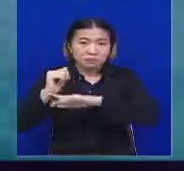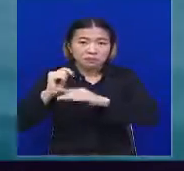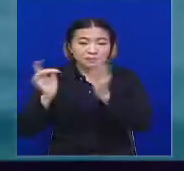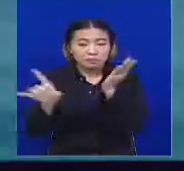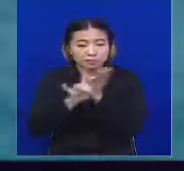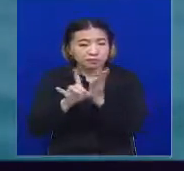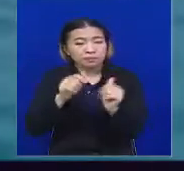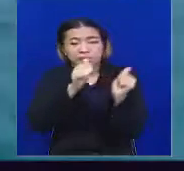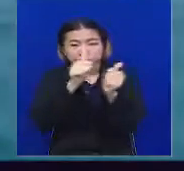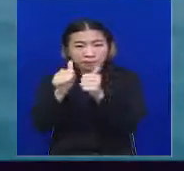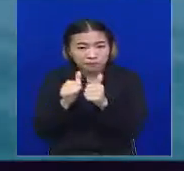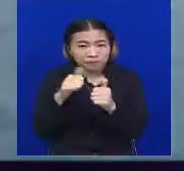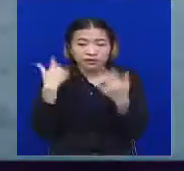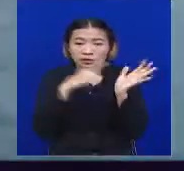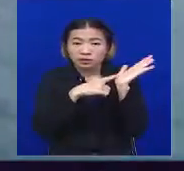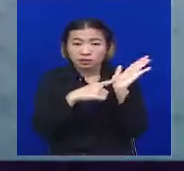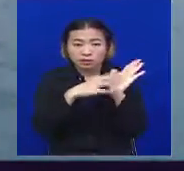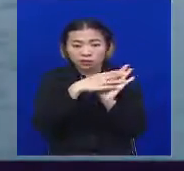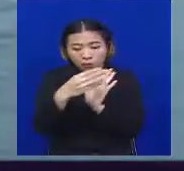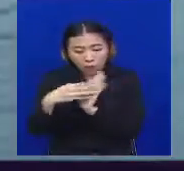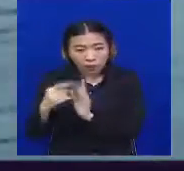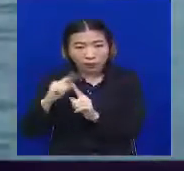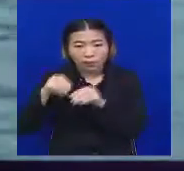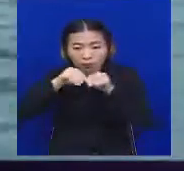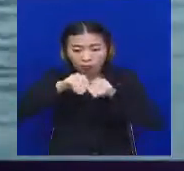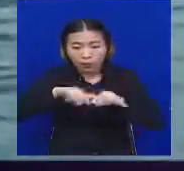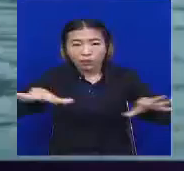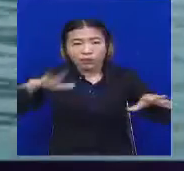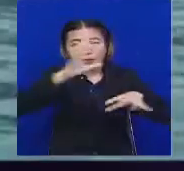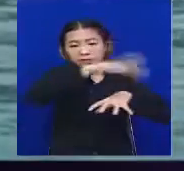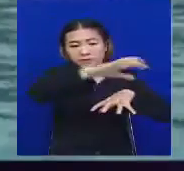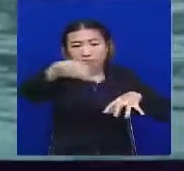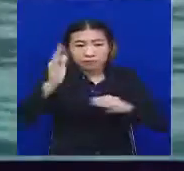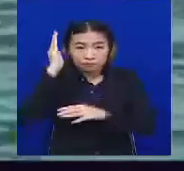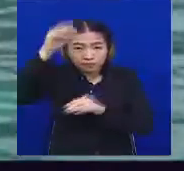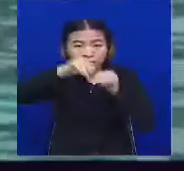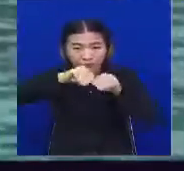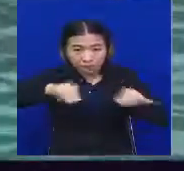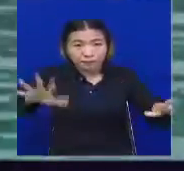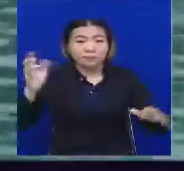ภาพความสำเร็จจาก PP โมเดลจะมีการขยายไปสู่แหล่งท่องเที่ยวอื่นต่อไป